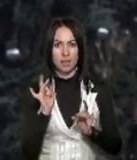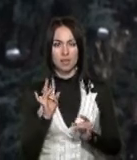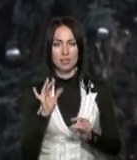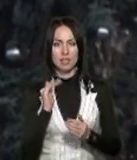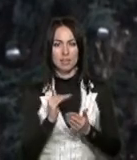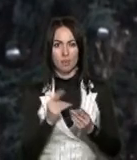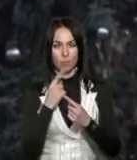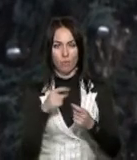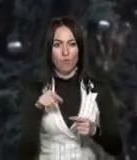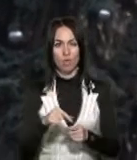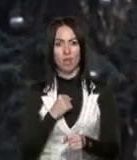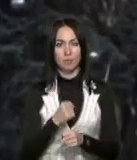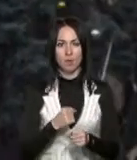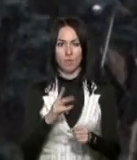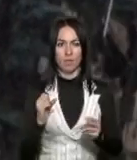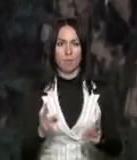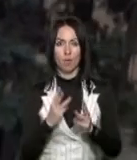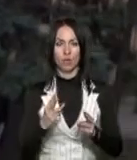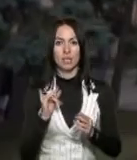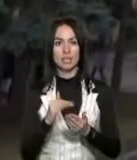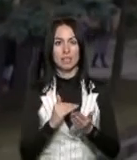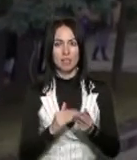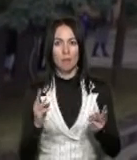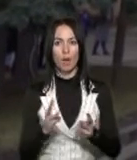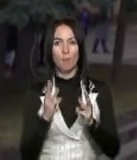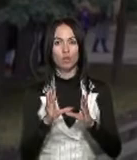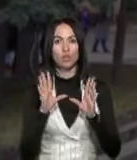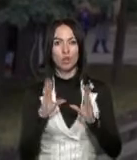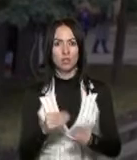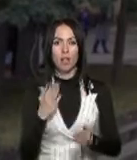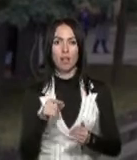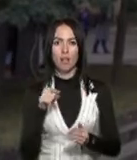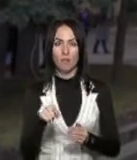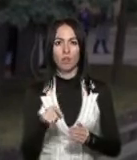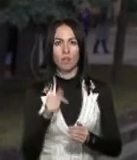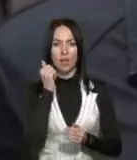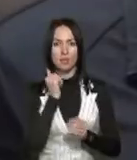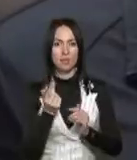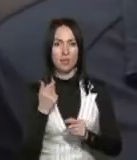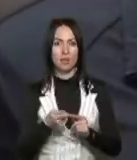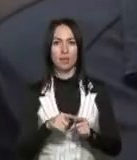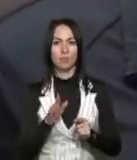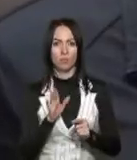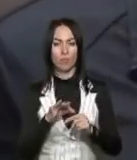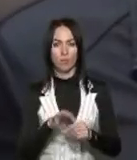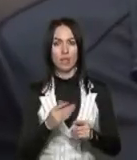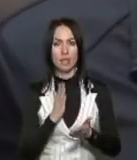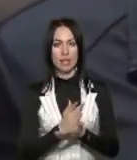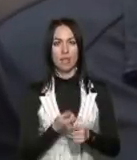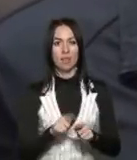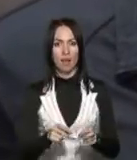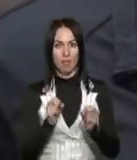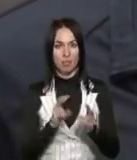сповіщення. Вона спрацьовує на пожежу. Та система пожежогасіння, але вона дещо застаріла. Це водопроводи. Є така небезпека,